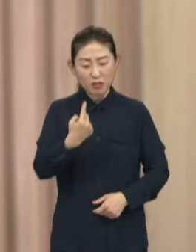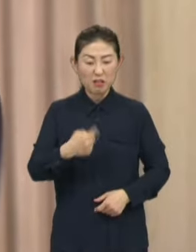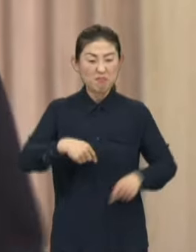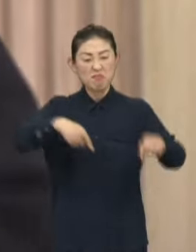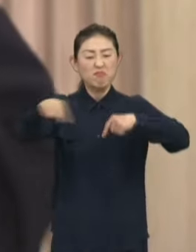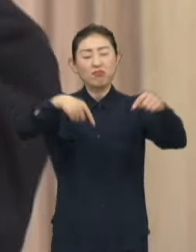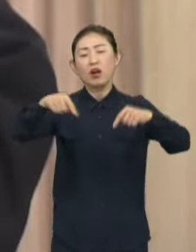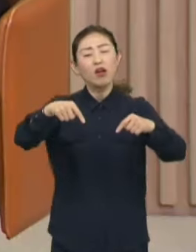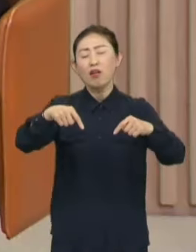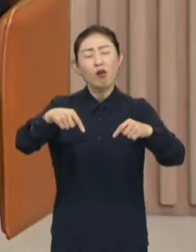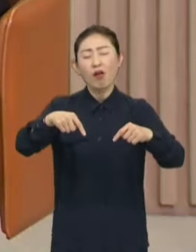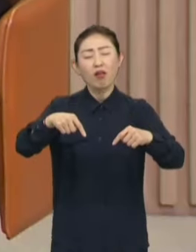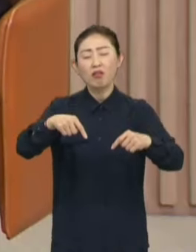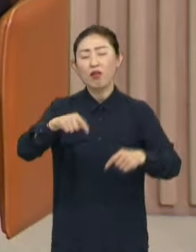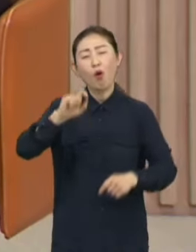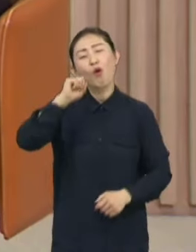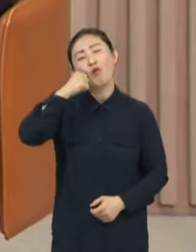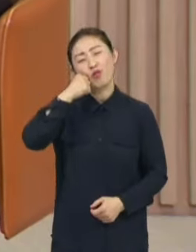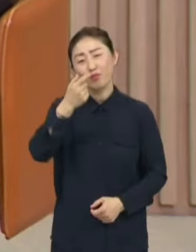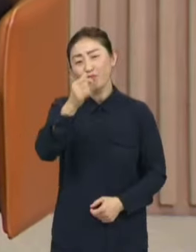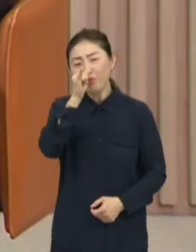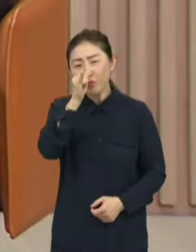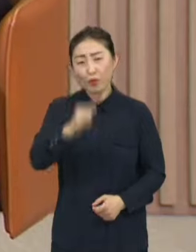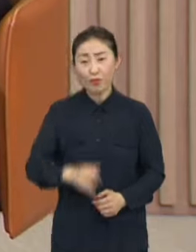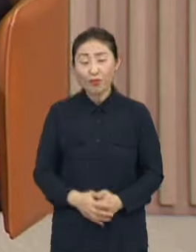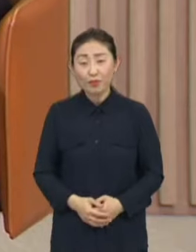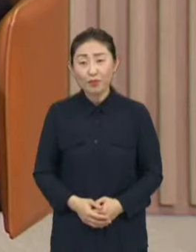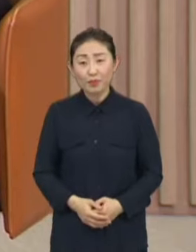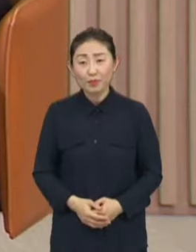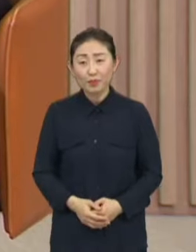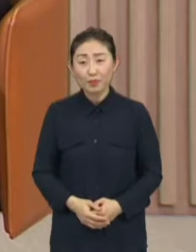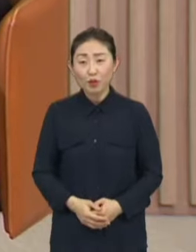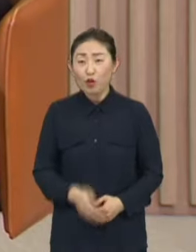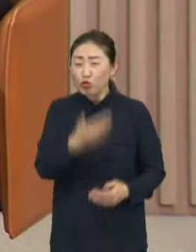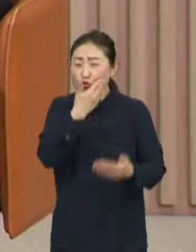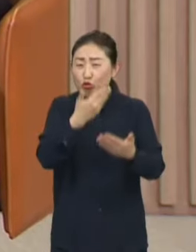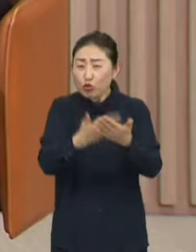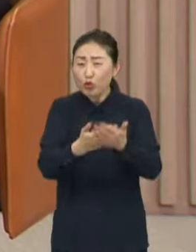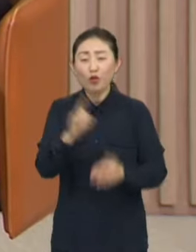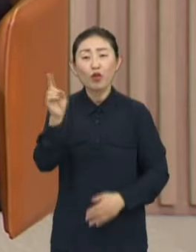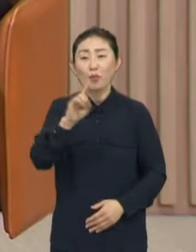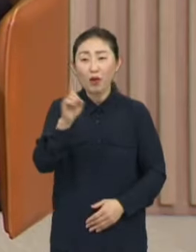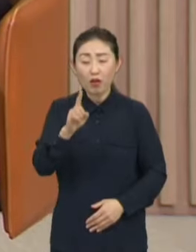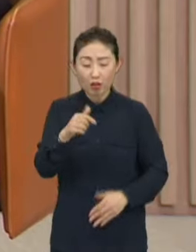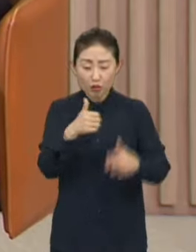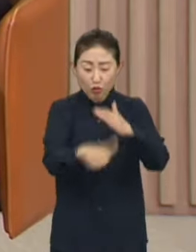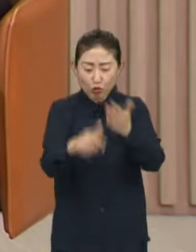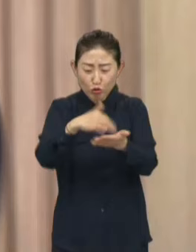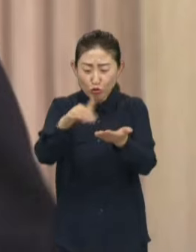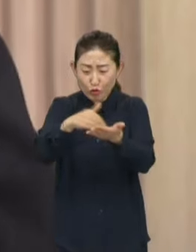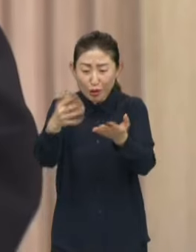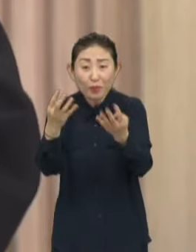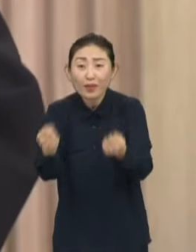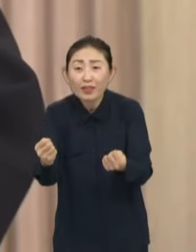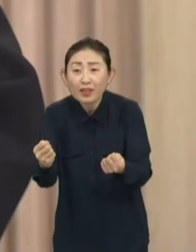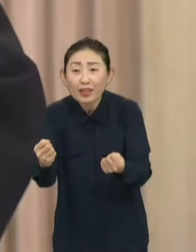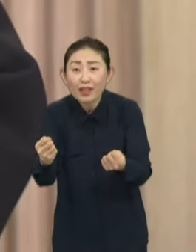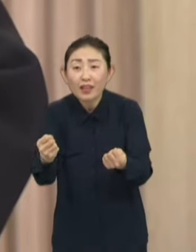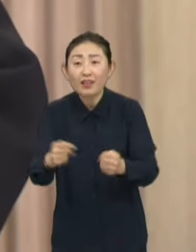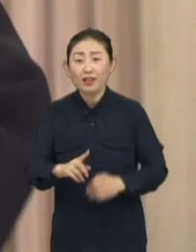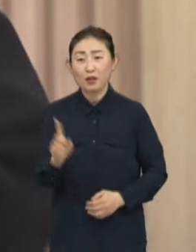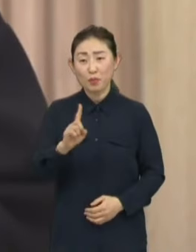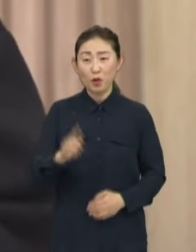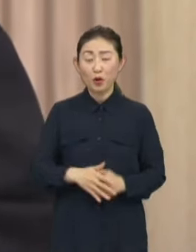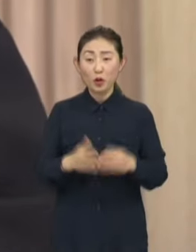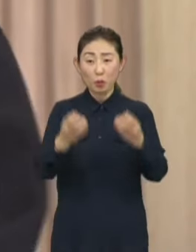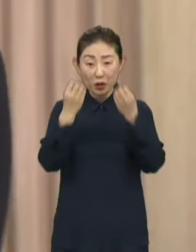이렇게 하는 게 사실상 어려운 것 같아요. 그래서 중요한 게 또 저희는 선수단도 많고 그렇기 때문에 이번에 이제